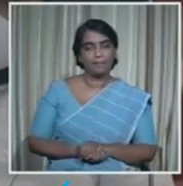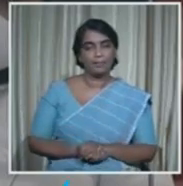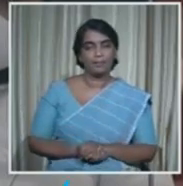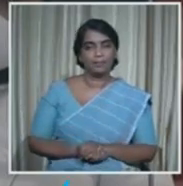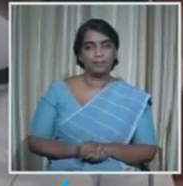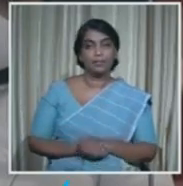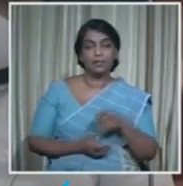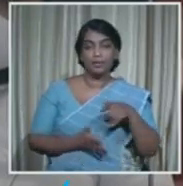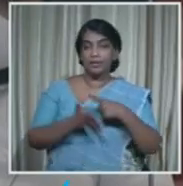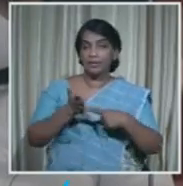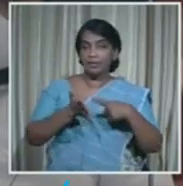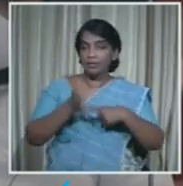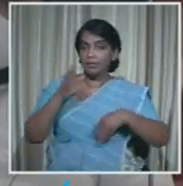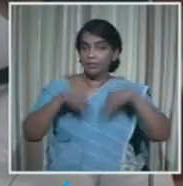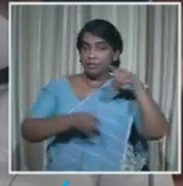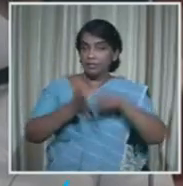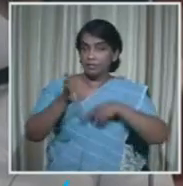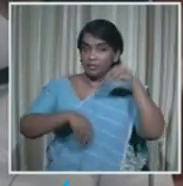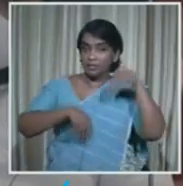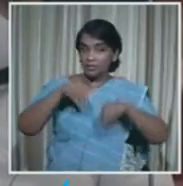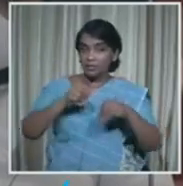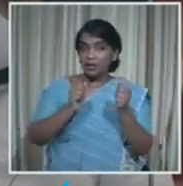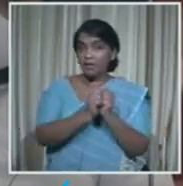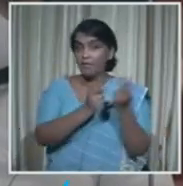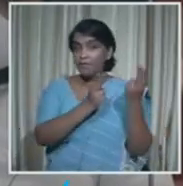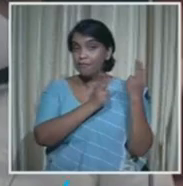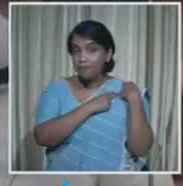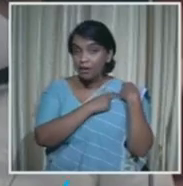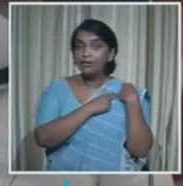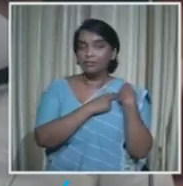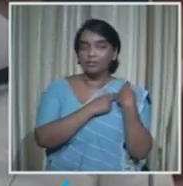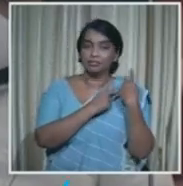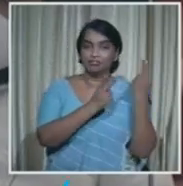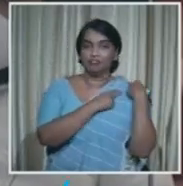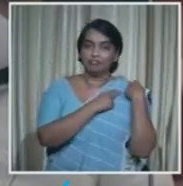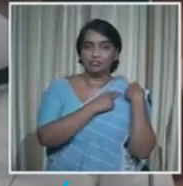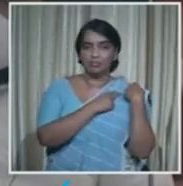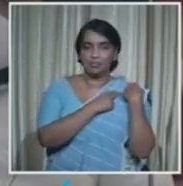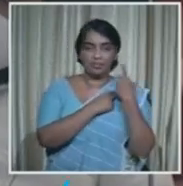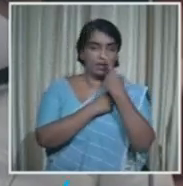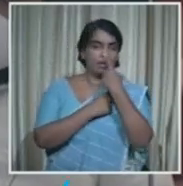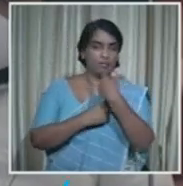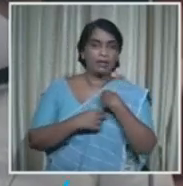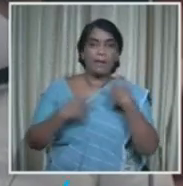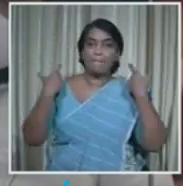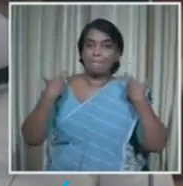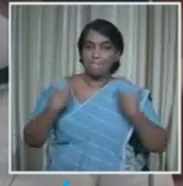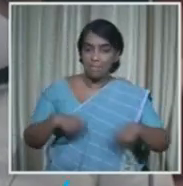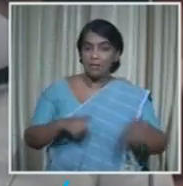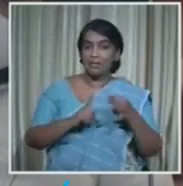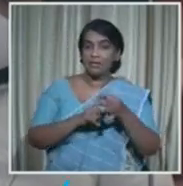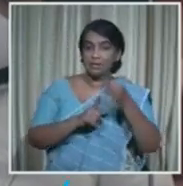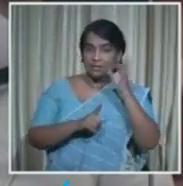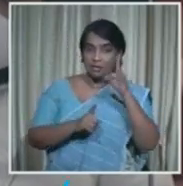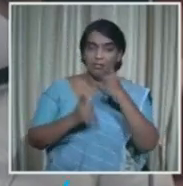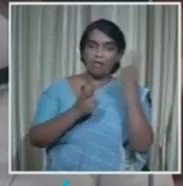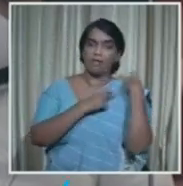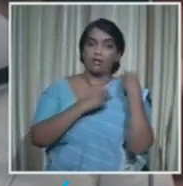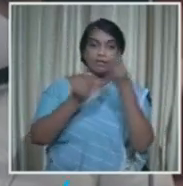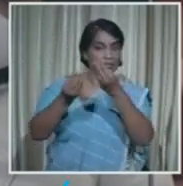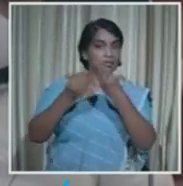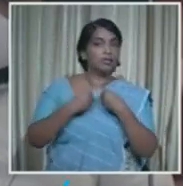me mathivarana satana mehewanna kiyana illima, Mahinda Rajapaksa ජනාධිපතිතුමා mata pawarana